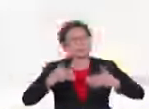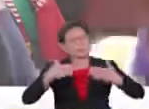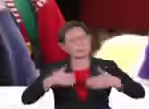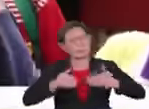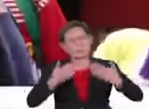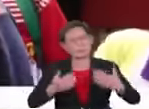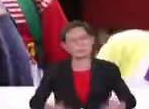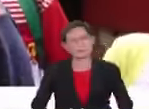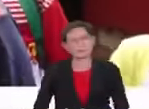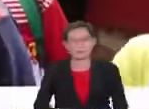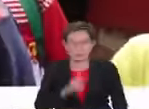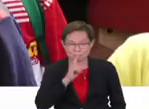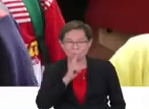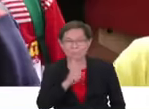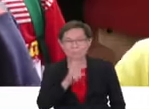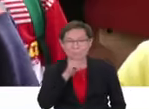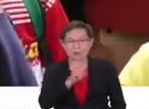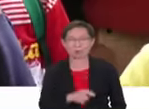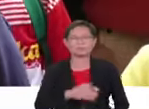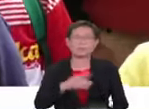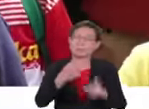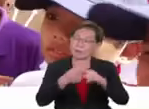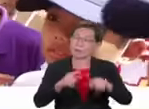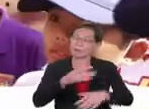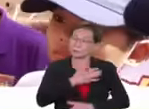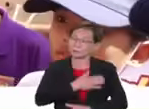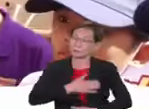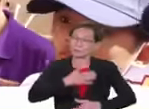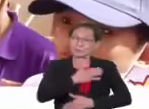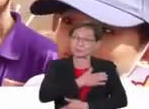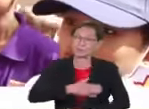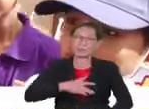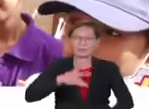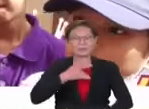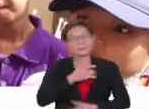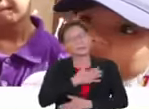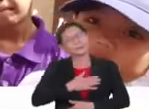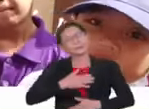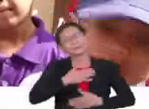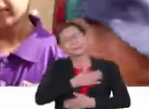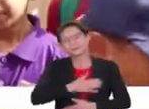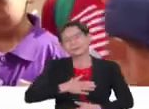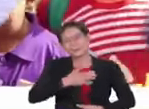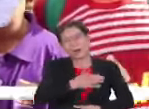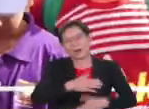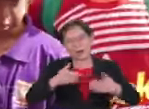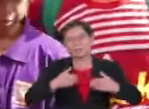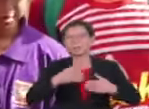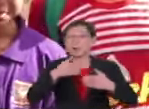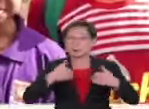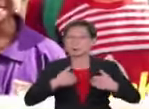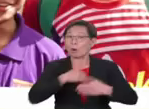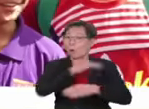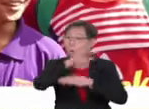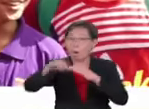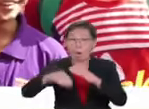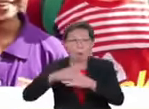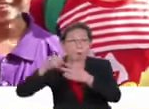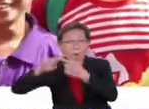Gembiralah. Ya, memang perlu. Tapi seronoklah. Rasa seronok ada semua kawan-kawan